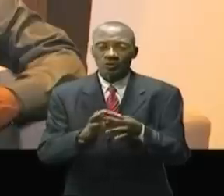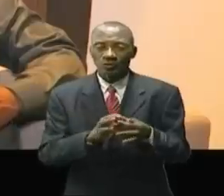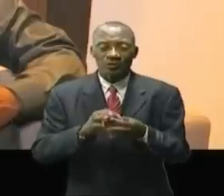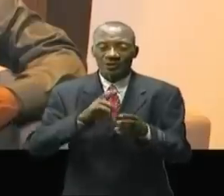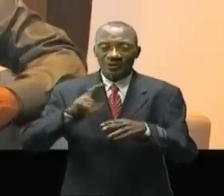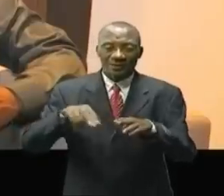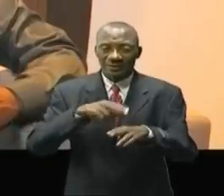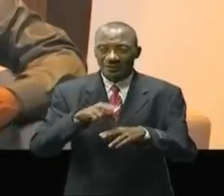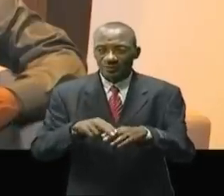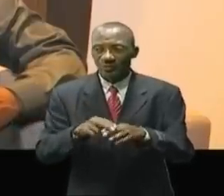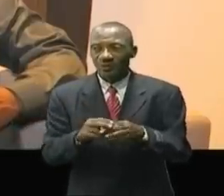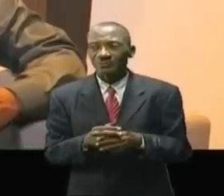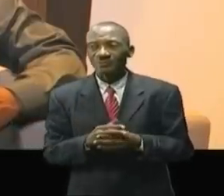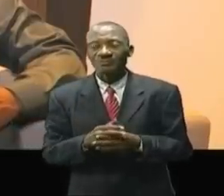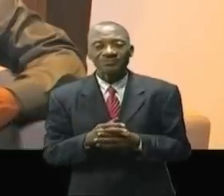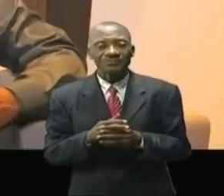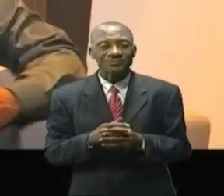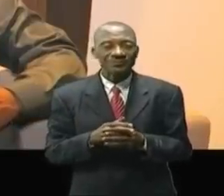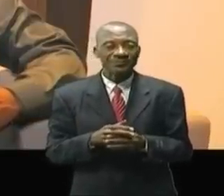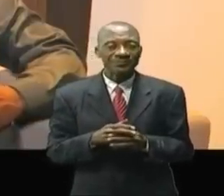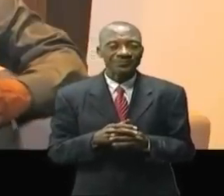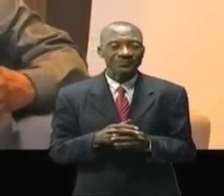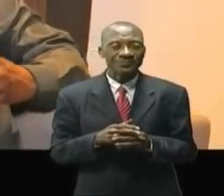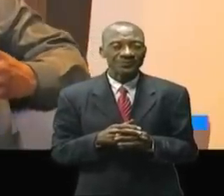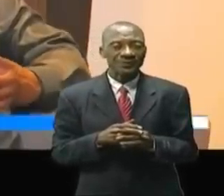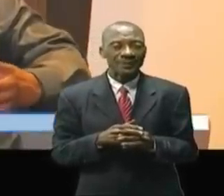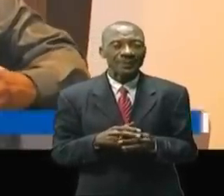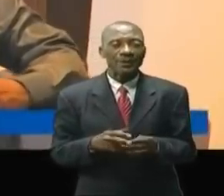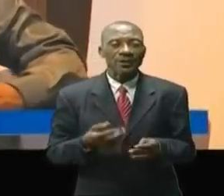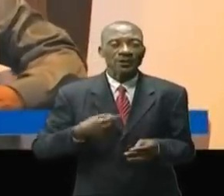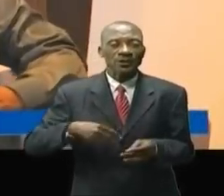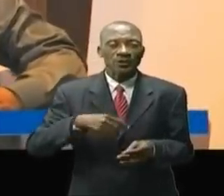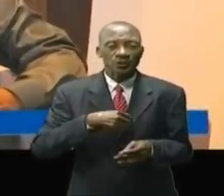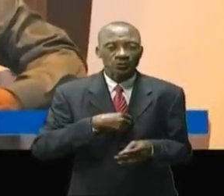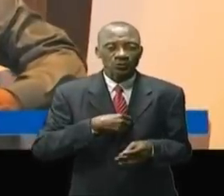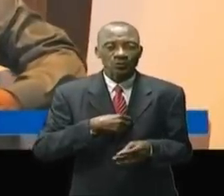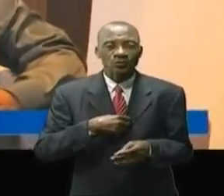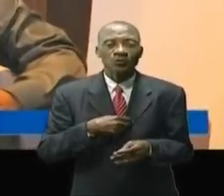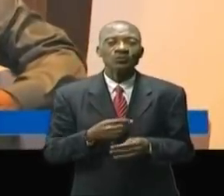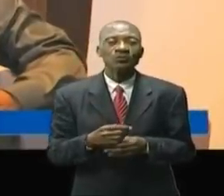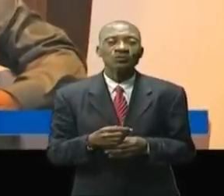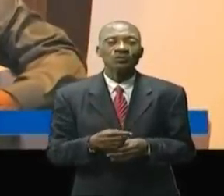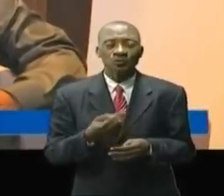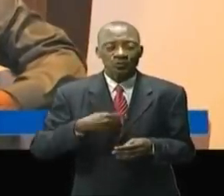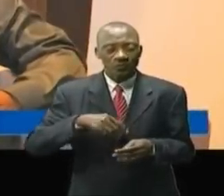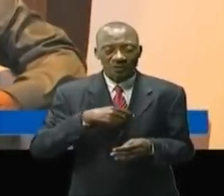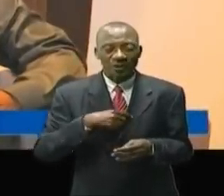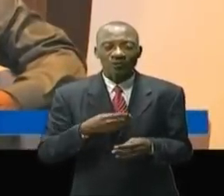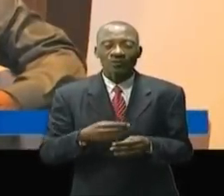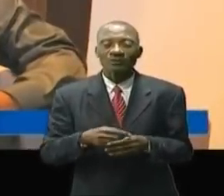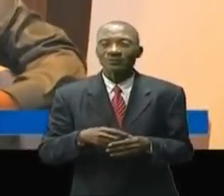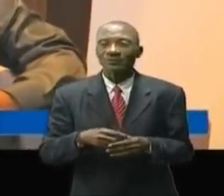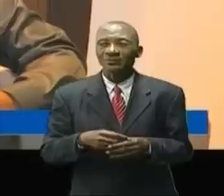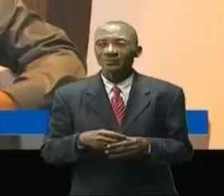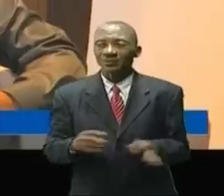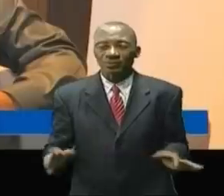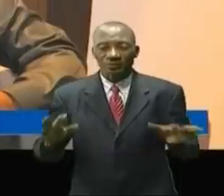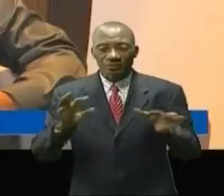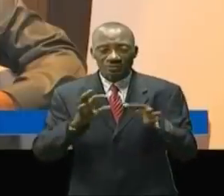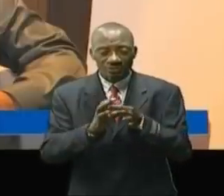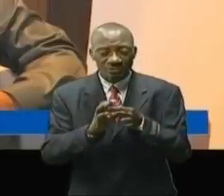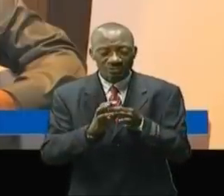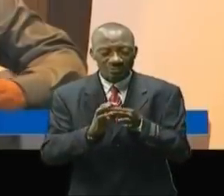nationale, nous allons parvenir à fumer les camions de la paix parce que le peuple souffre